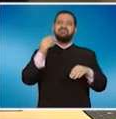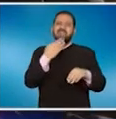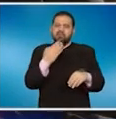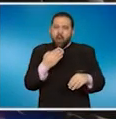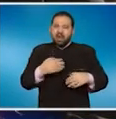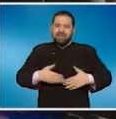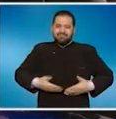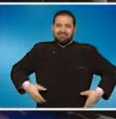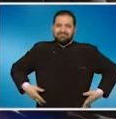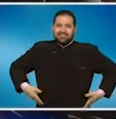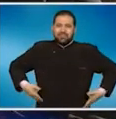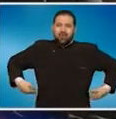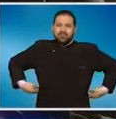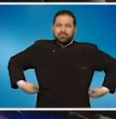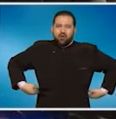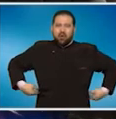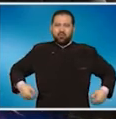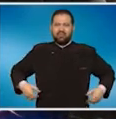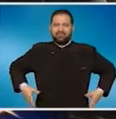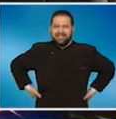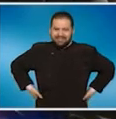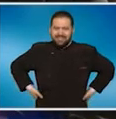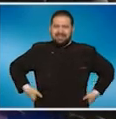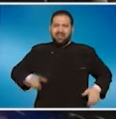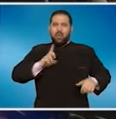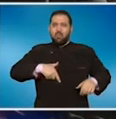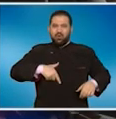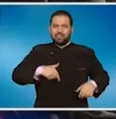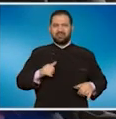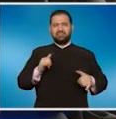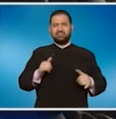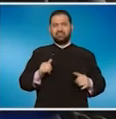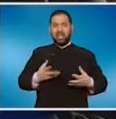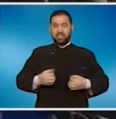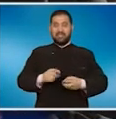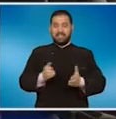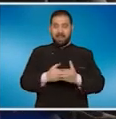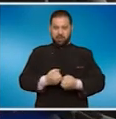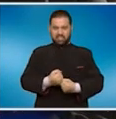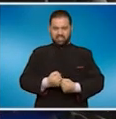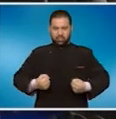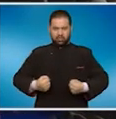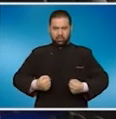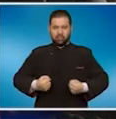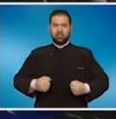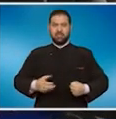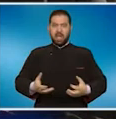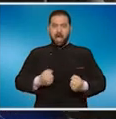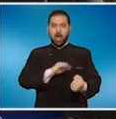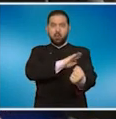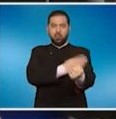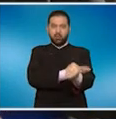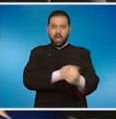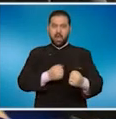puterea, aici stă puterea omului. Te ții de șale, obosești, aici e și nevoie de o încingere, ca să te țină puterile mai